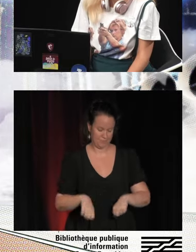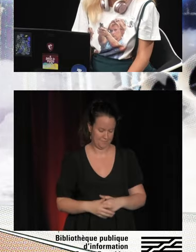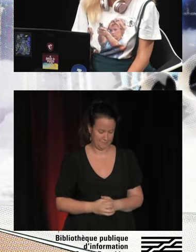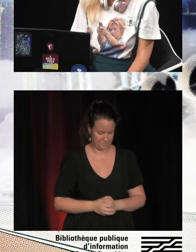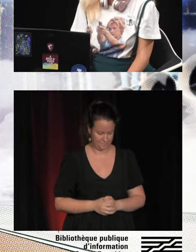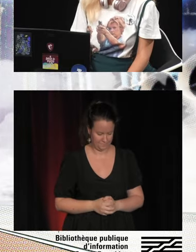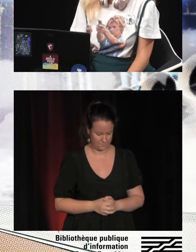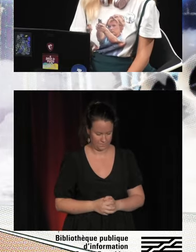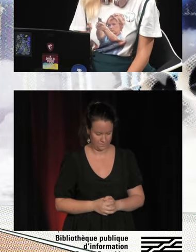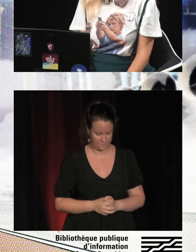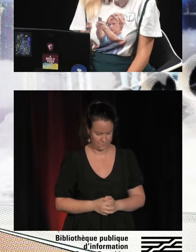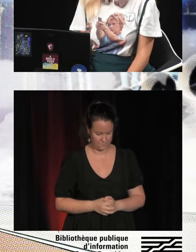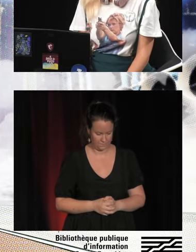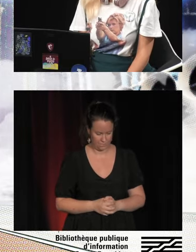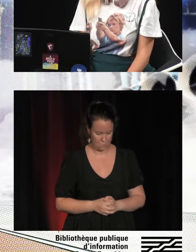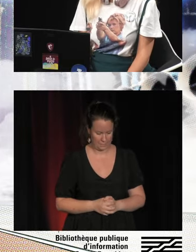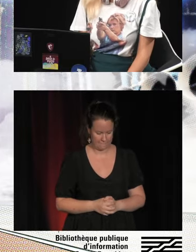mal.